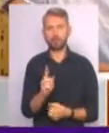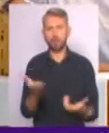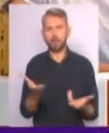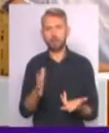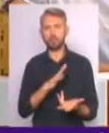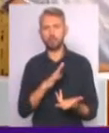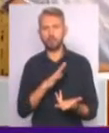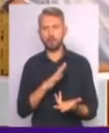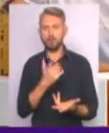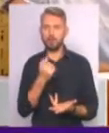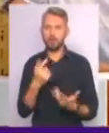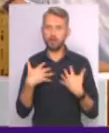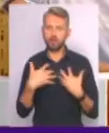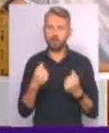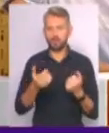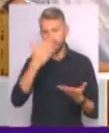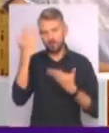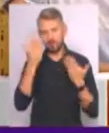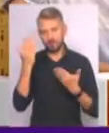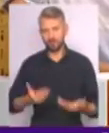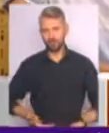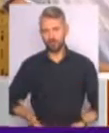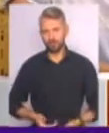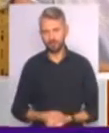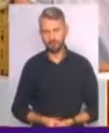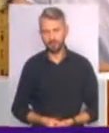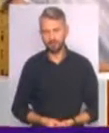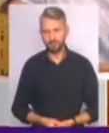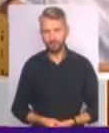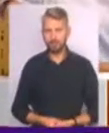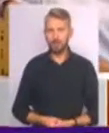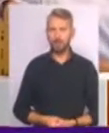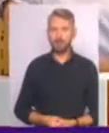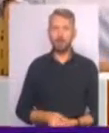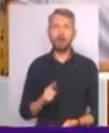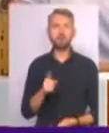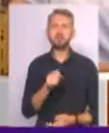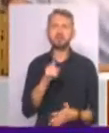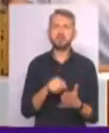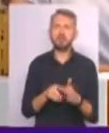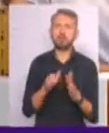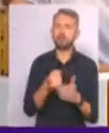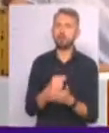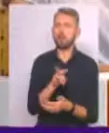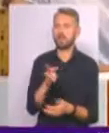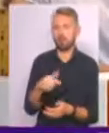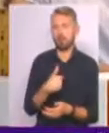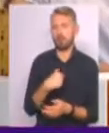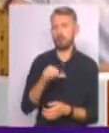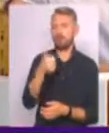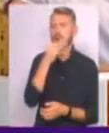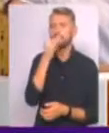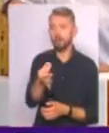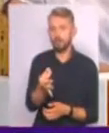було трохи здоровіше, веселіше, як кажуть, жити? А чому це питання тільки до Марини Михайлівни? Я перший